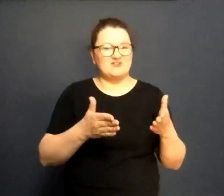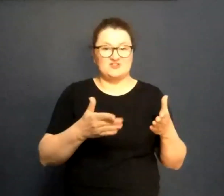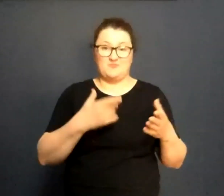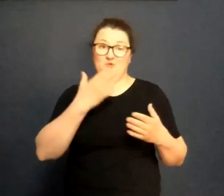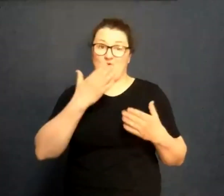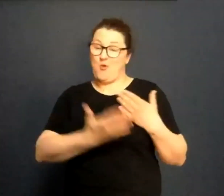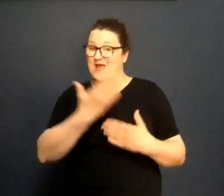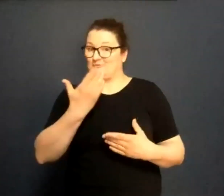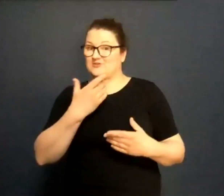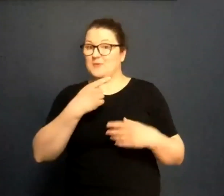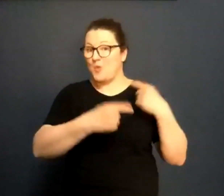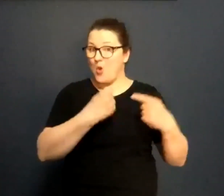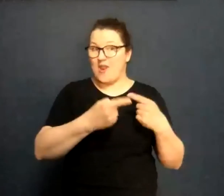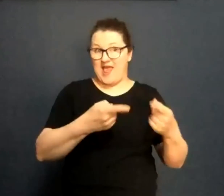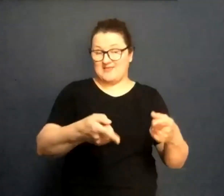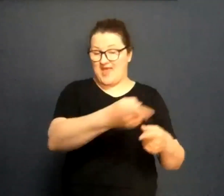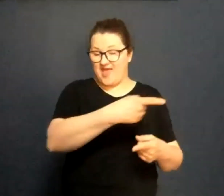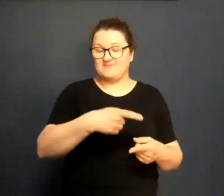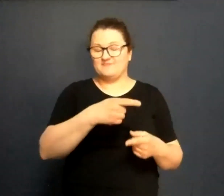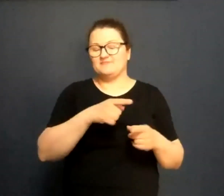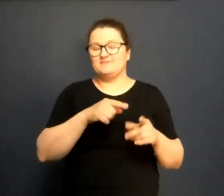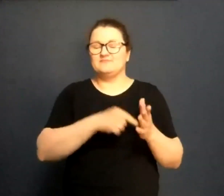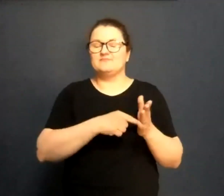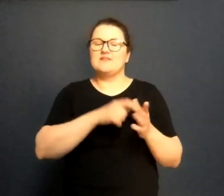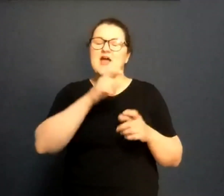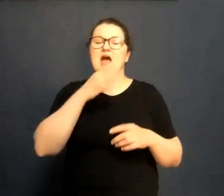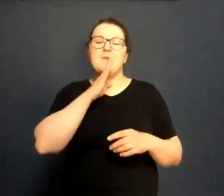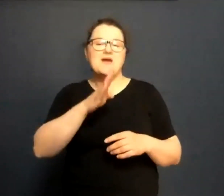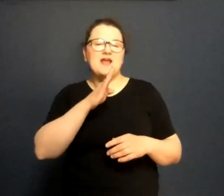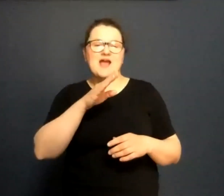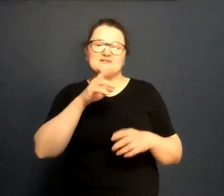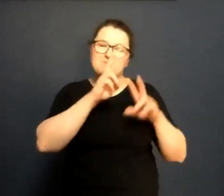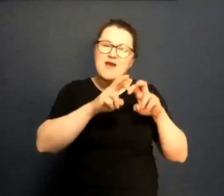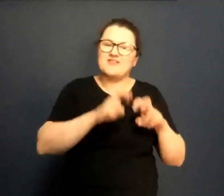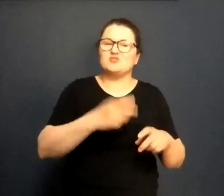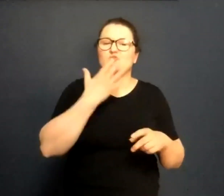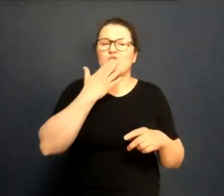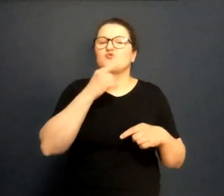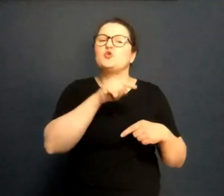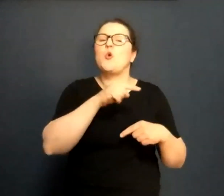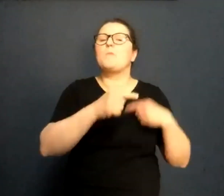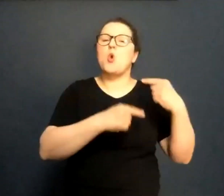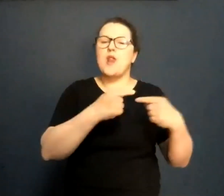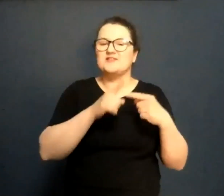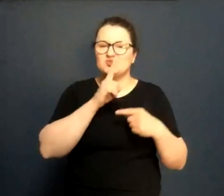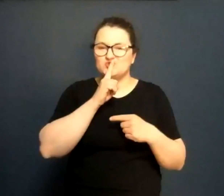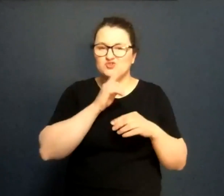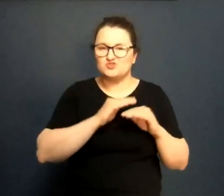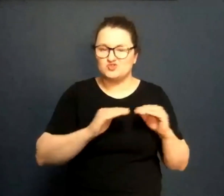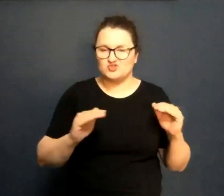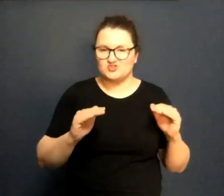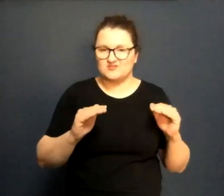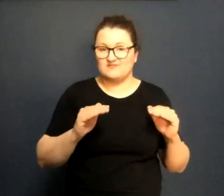przez amerykańskich badaczy, to jest nazwane pokoleniem ciszy, liczenia, dlatego że no to są właśnie pokolenia